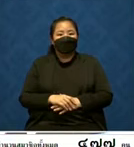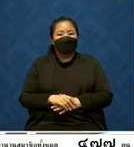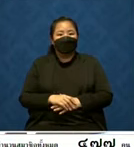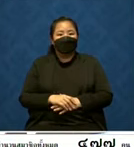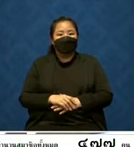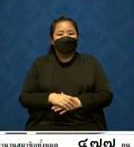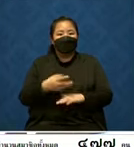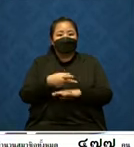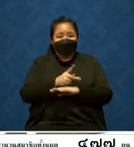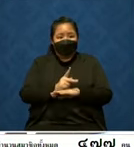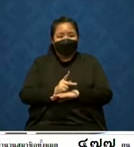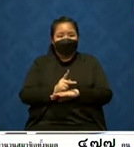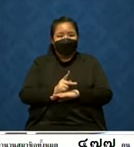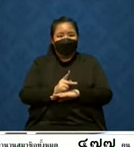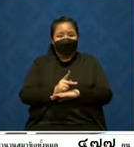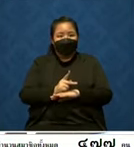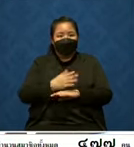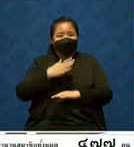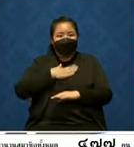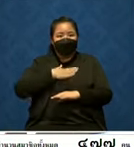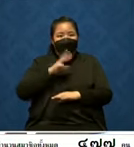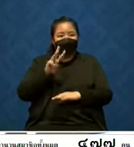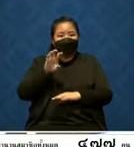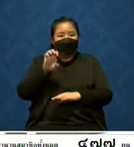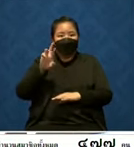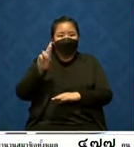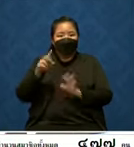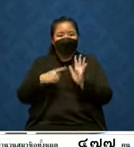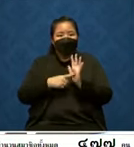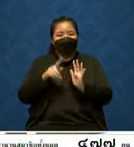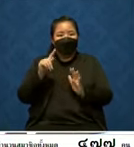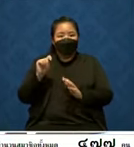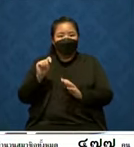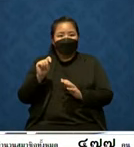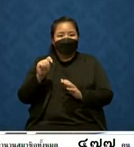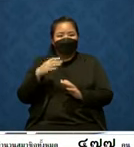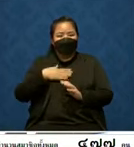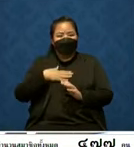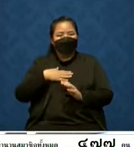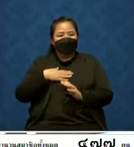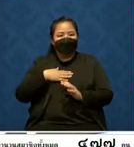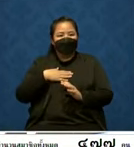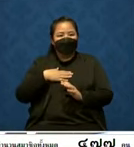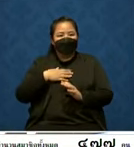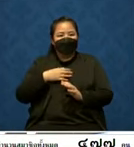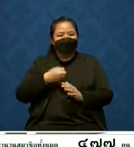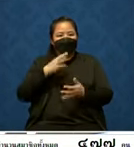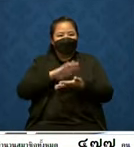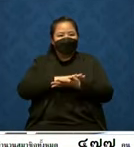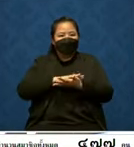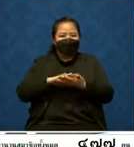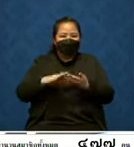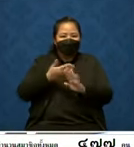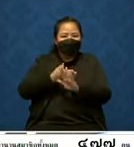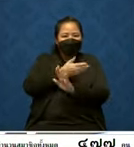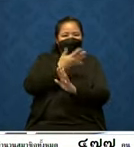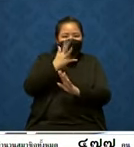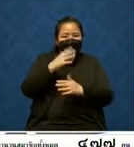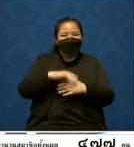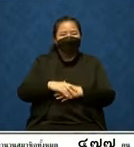านประธานครับกับผมนายวิรัติวรสลินพักเสมไทยค่อนข้างชุกละหุกนิดหนึ่งนะเพราะไม่ได้เตรียมการมาก่อนเข้ามาปั๊บก็เจ